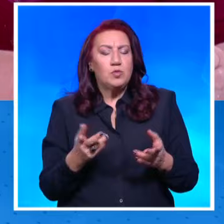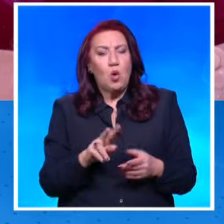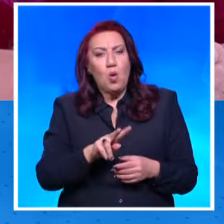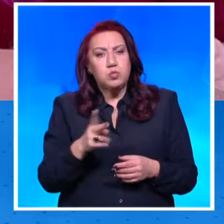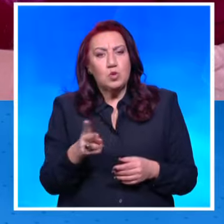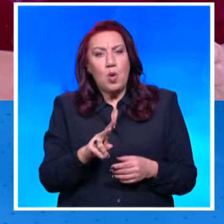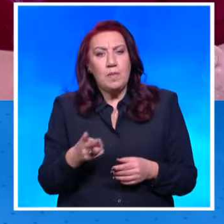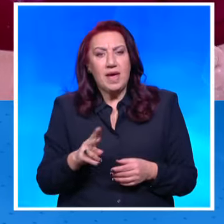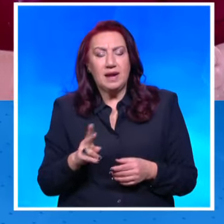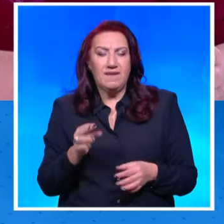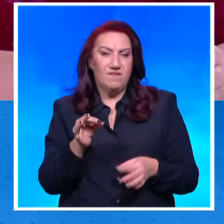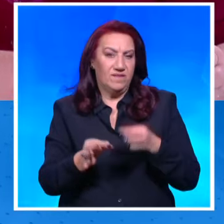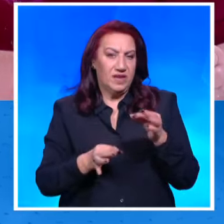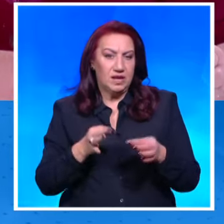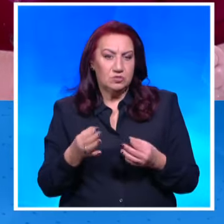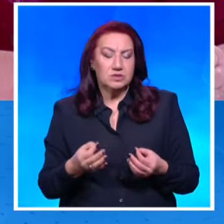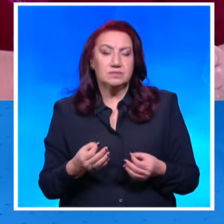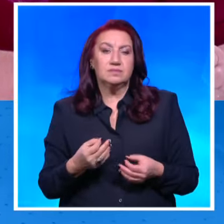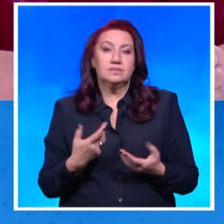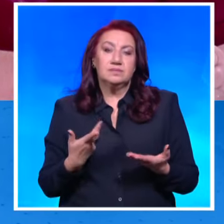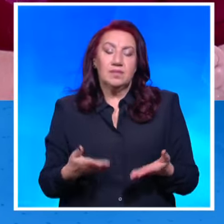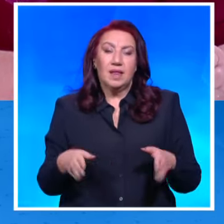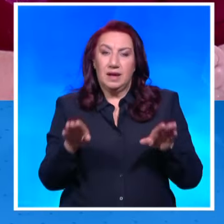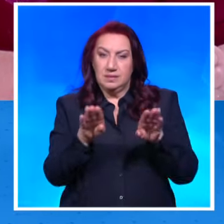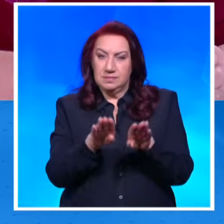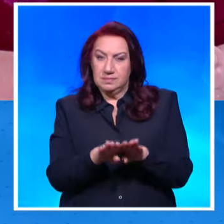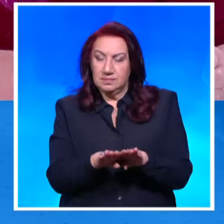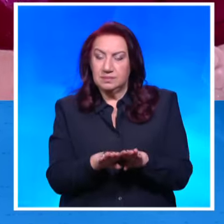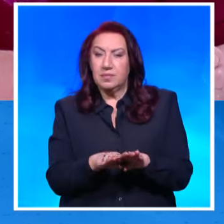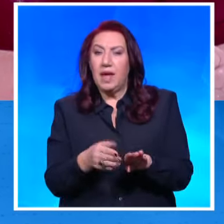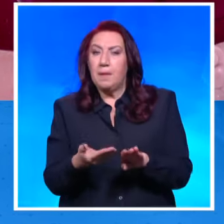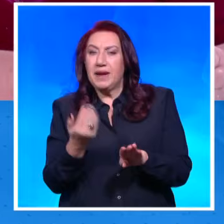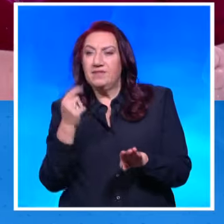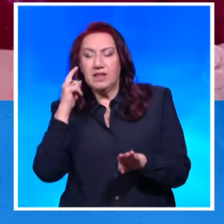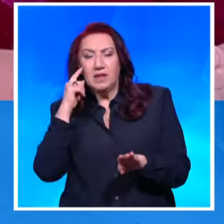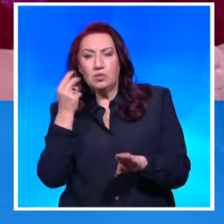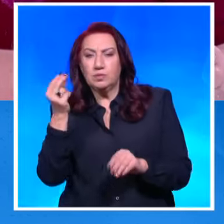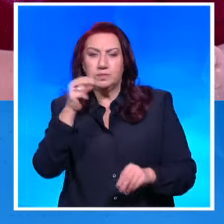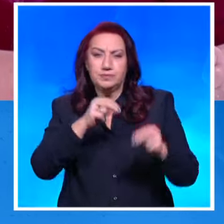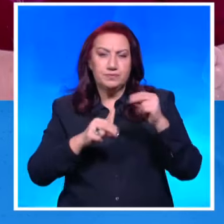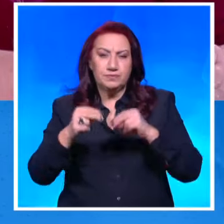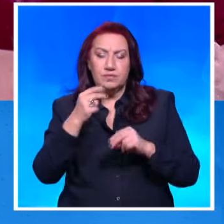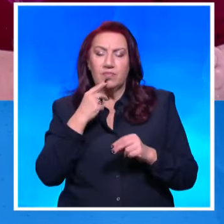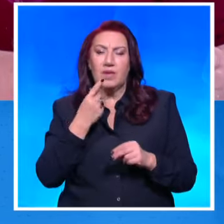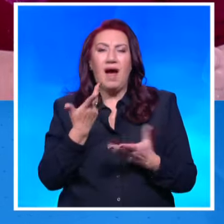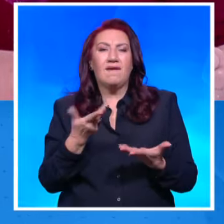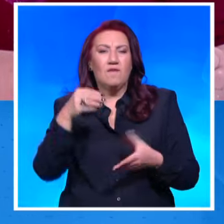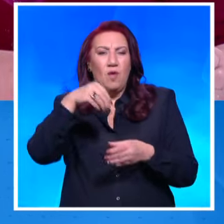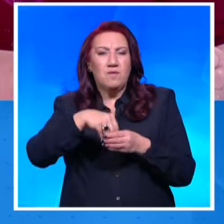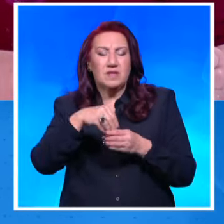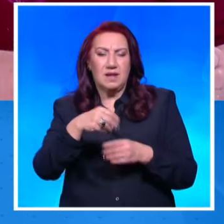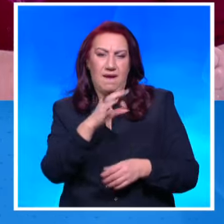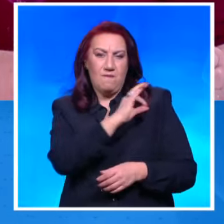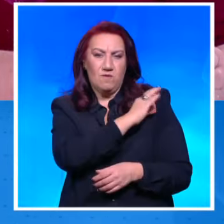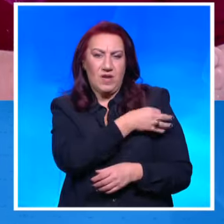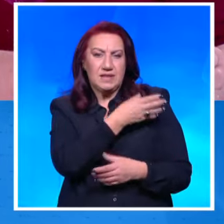така зависи доколко ще паснат предвижданията с състава на самата ваксина. И също така се появиха някои съобщения през последните